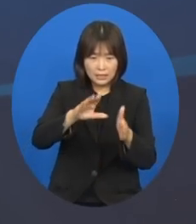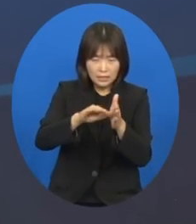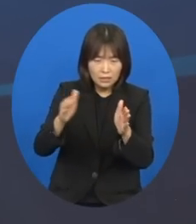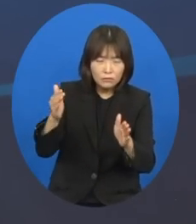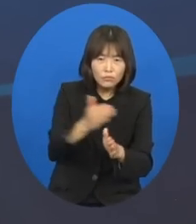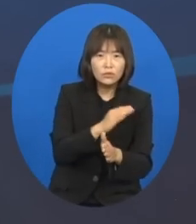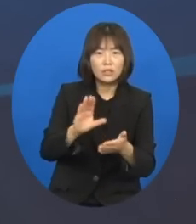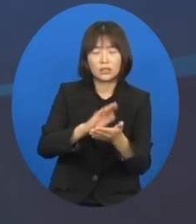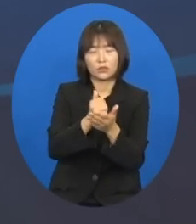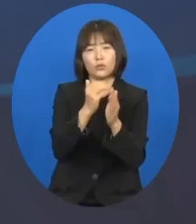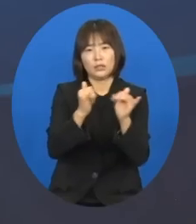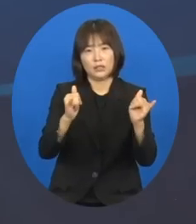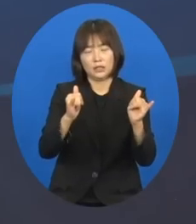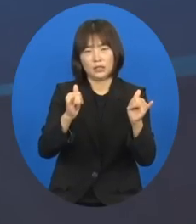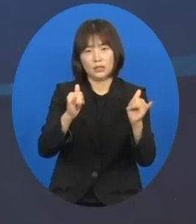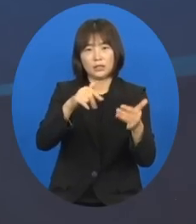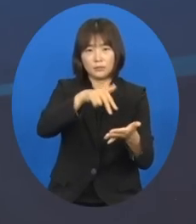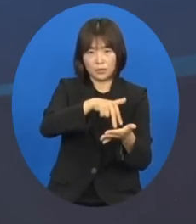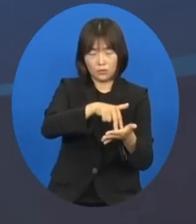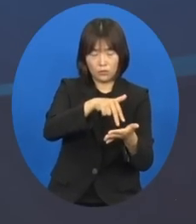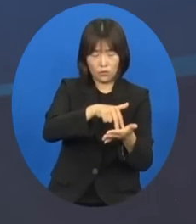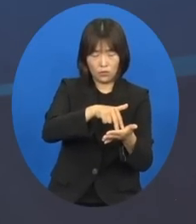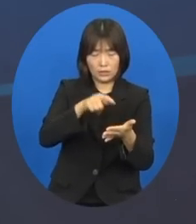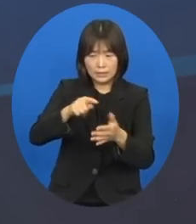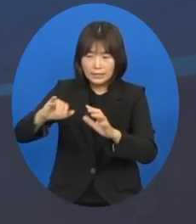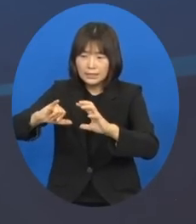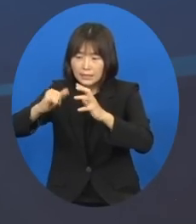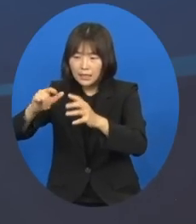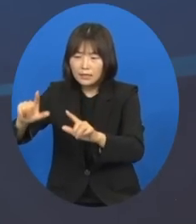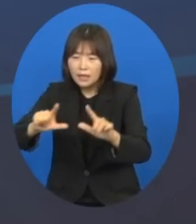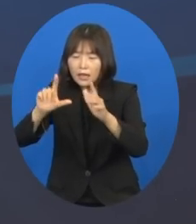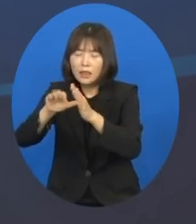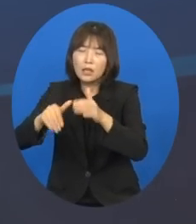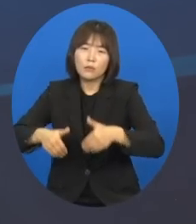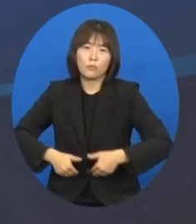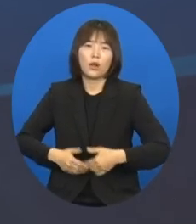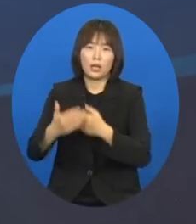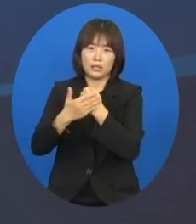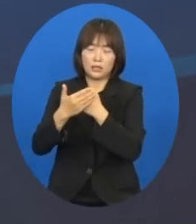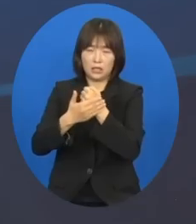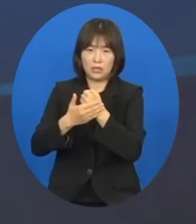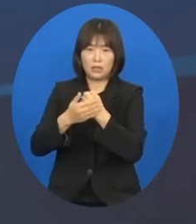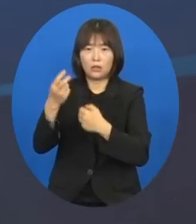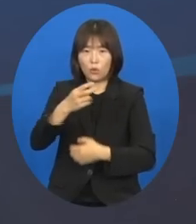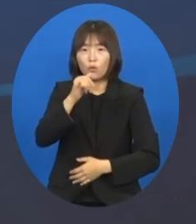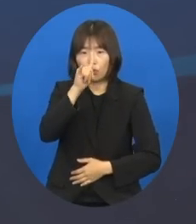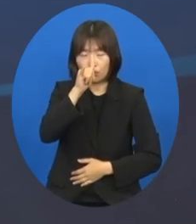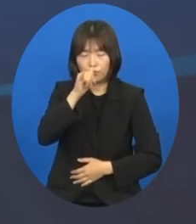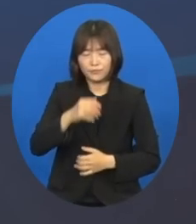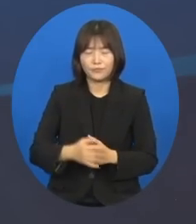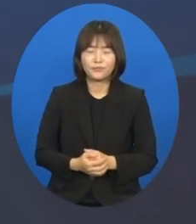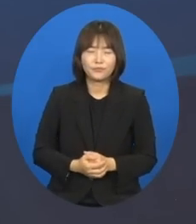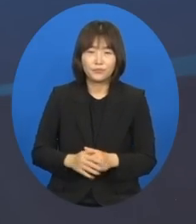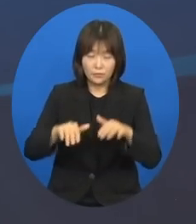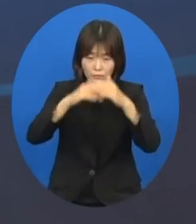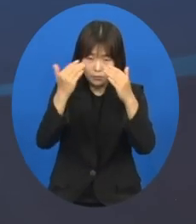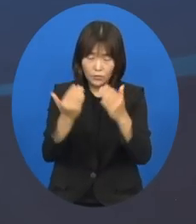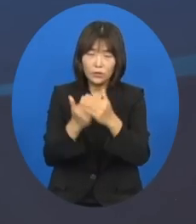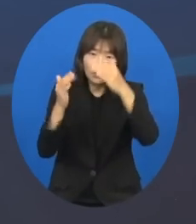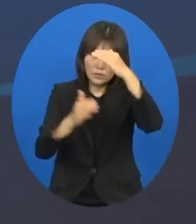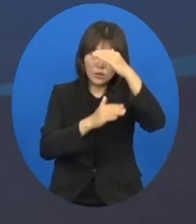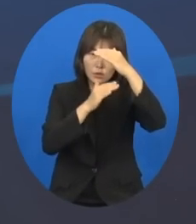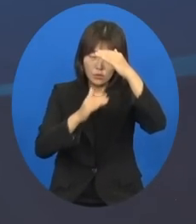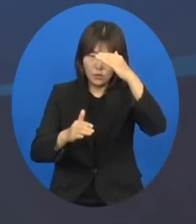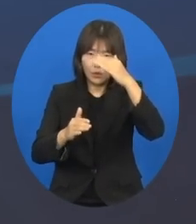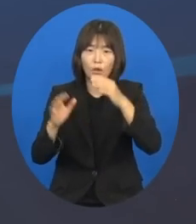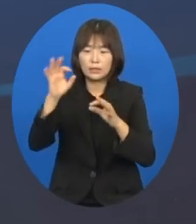그리스도인으로서이 세상에서 살아갈 때에 필요한 은혜가 또 있다는 거예요 모든 성도에게는